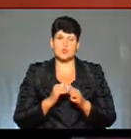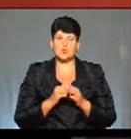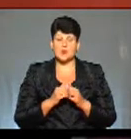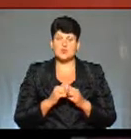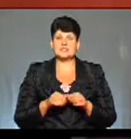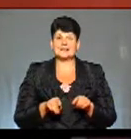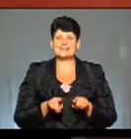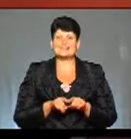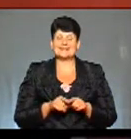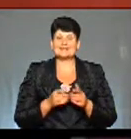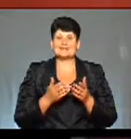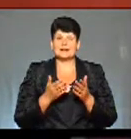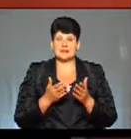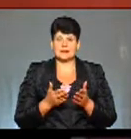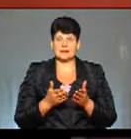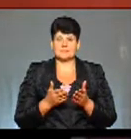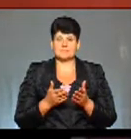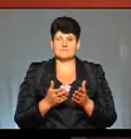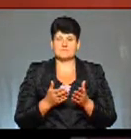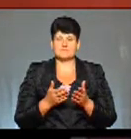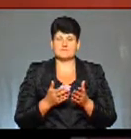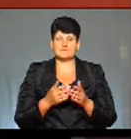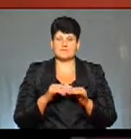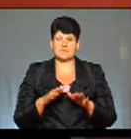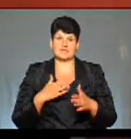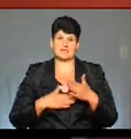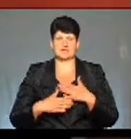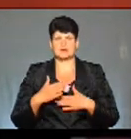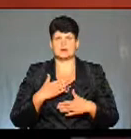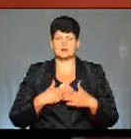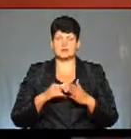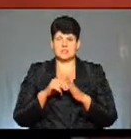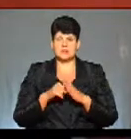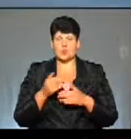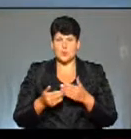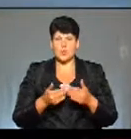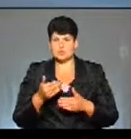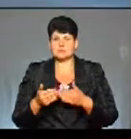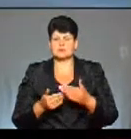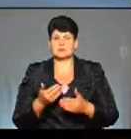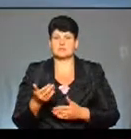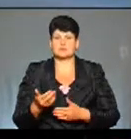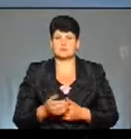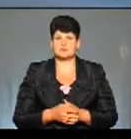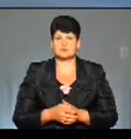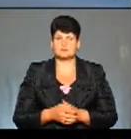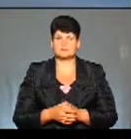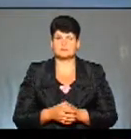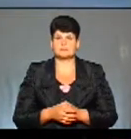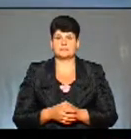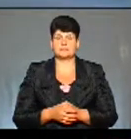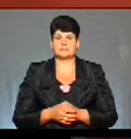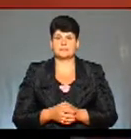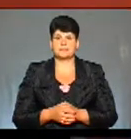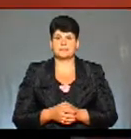такий порох, він просто тішить і, значить, крок за кроком, так.